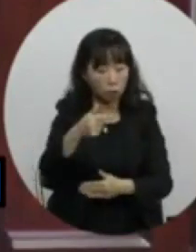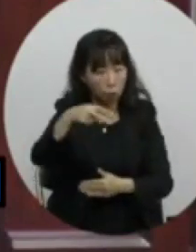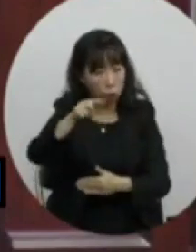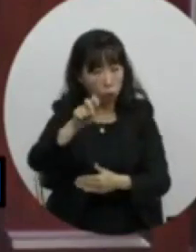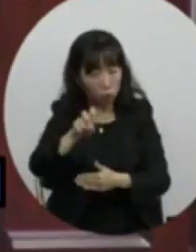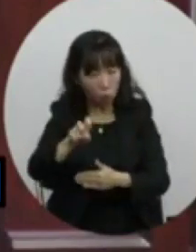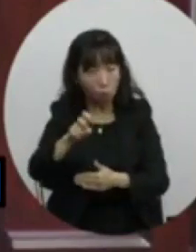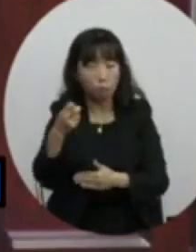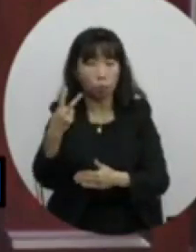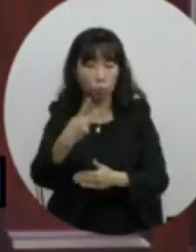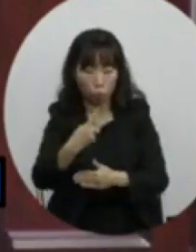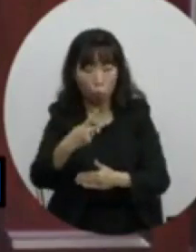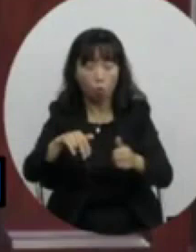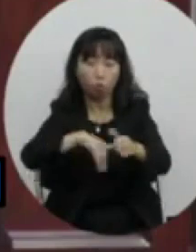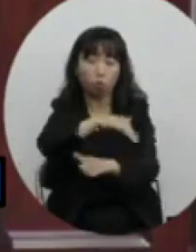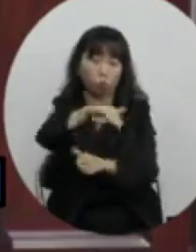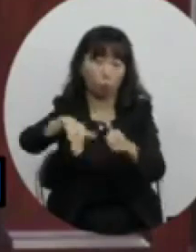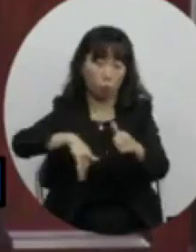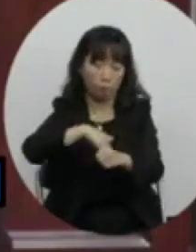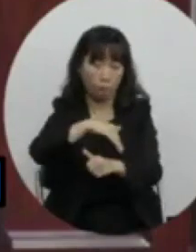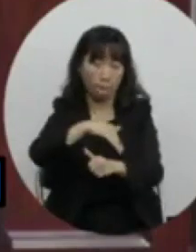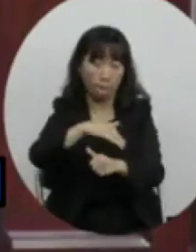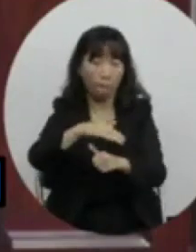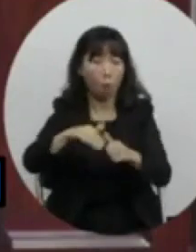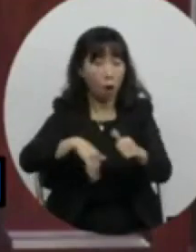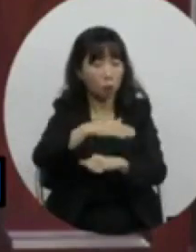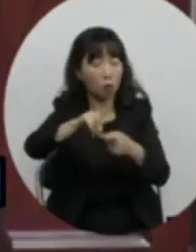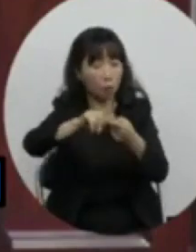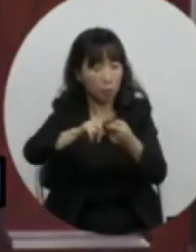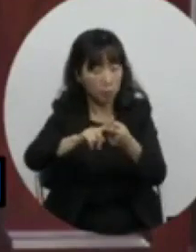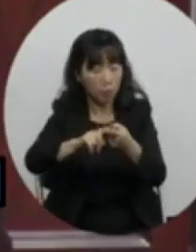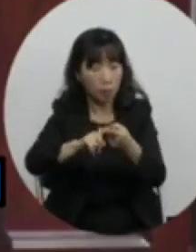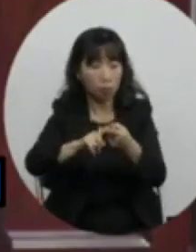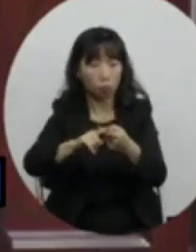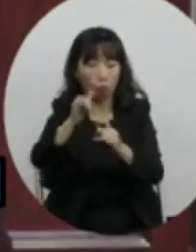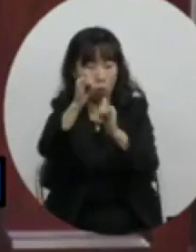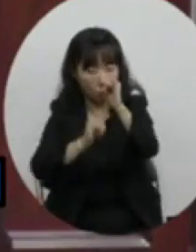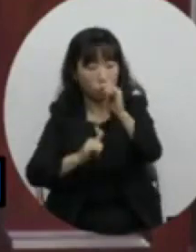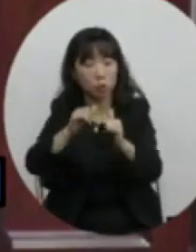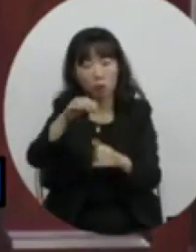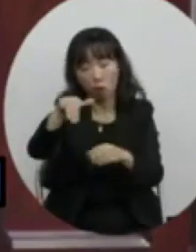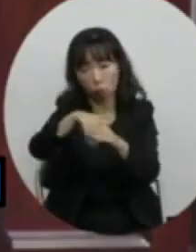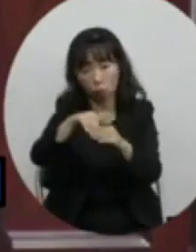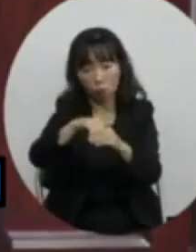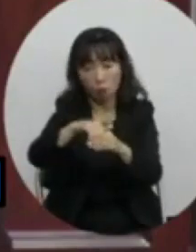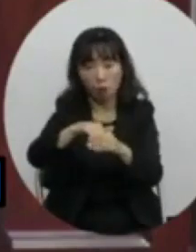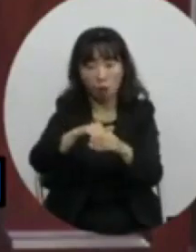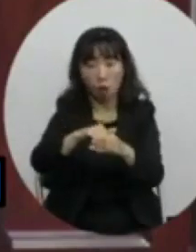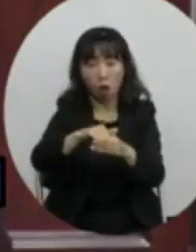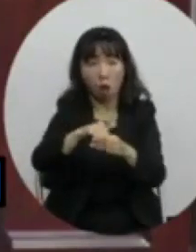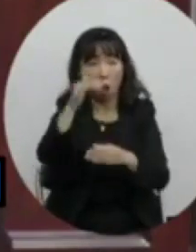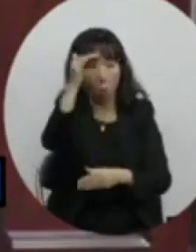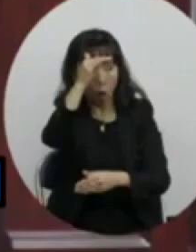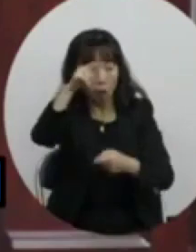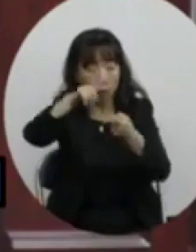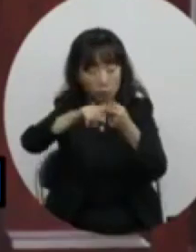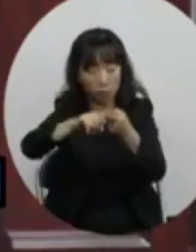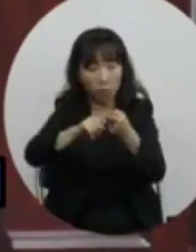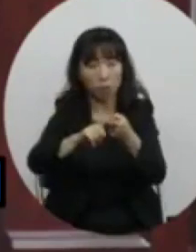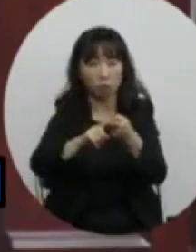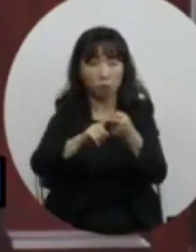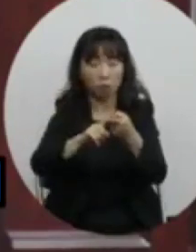도시, 수변 생태 환경 자원의 활용, 역사 문화 자원의 활용 등이 핵심적 추진 과제의 주요